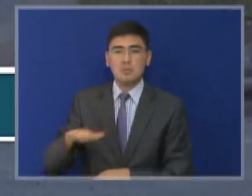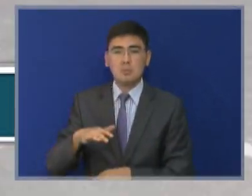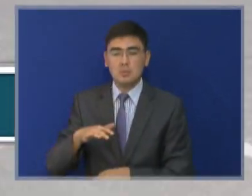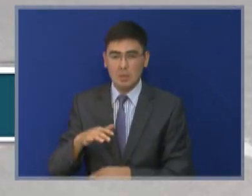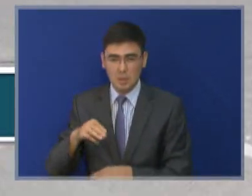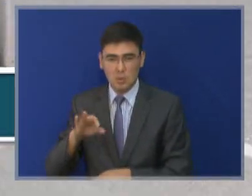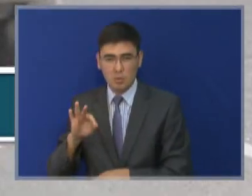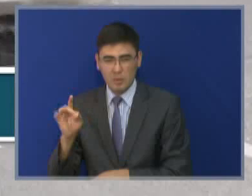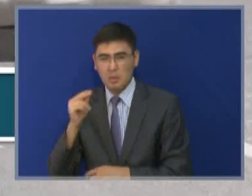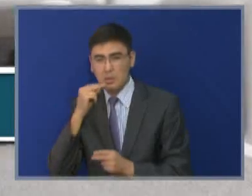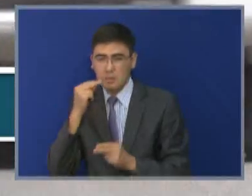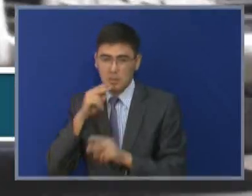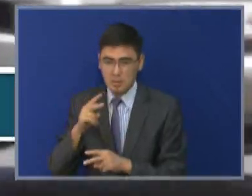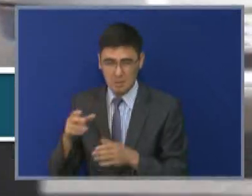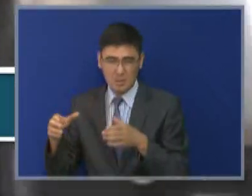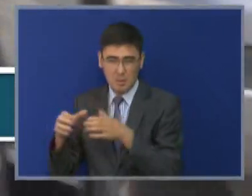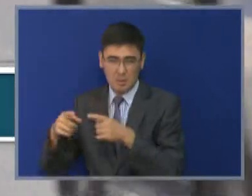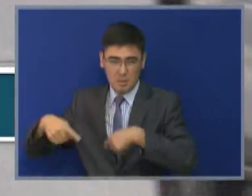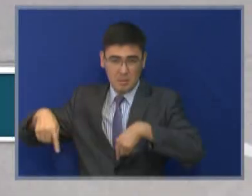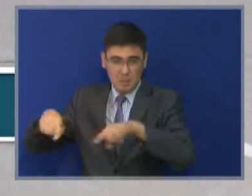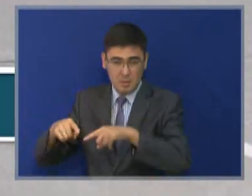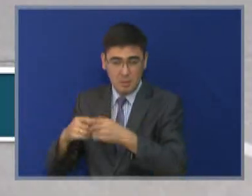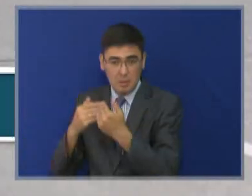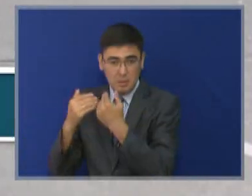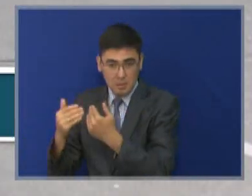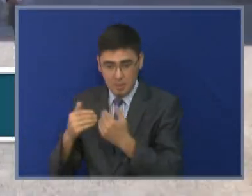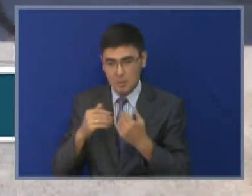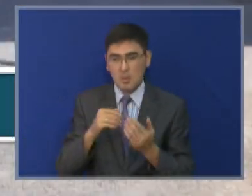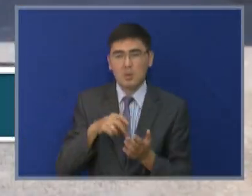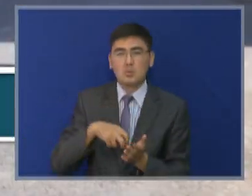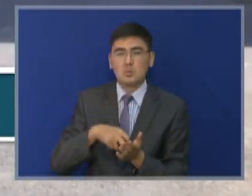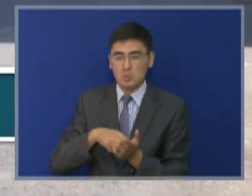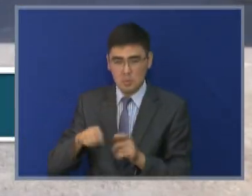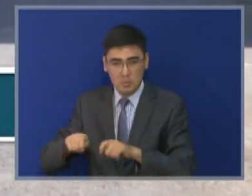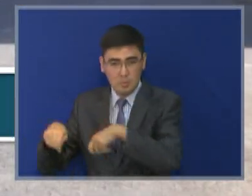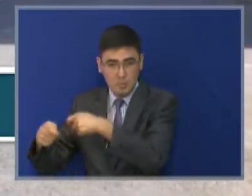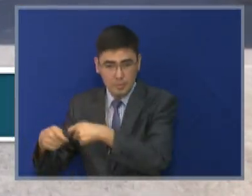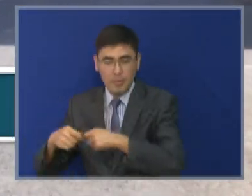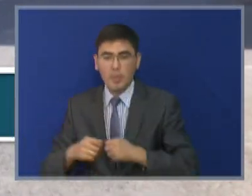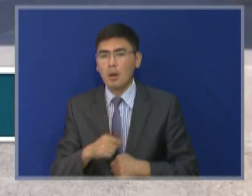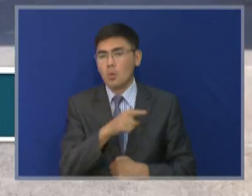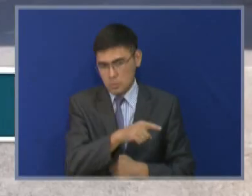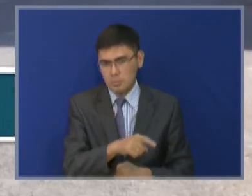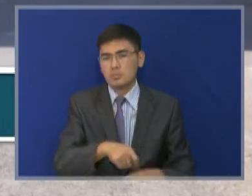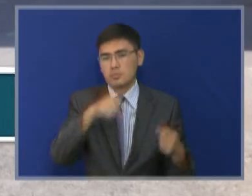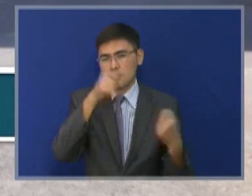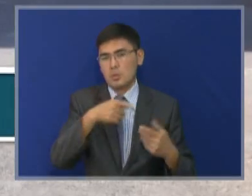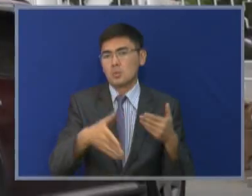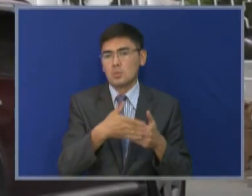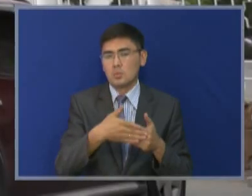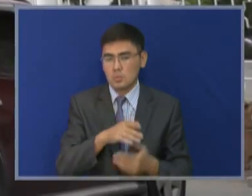мен қызметтердің сапасы мен қауіпсіздігін бақылау департаментіне жолданды. Бұл үшін әкімшілік жауапкершілік